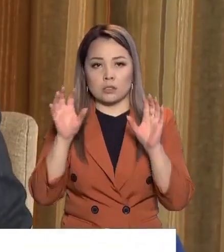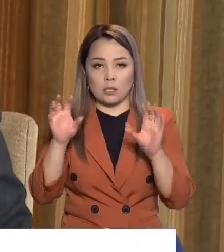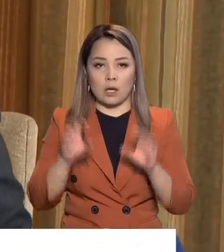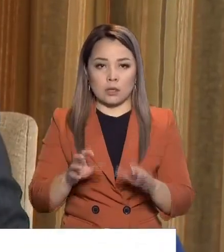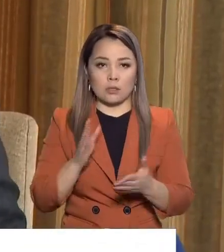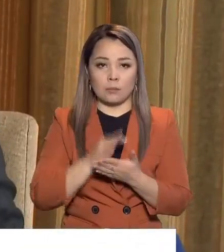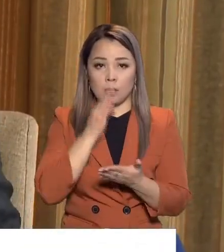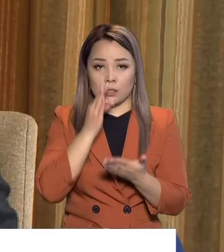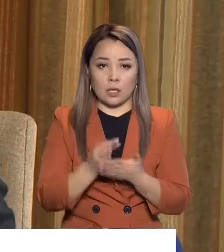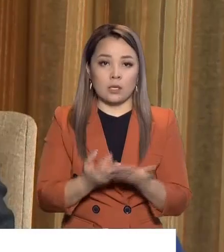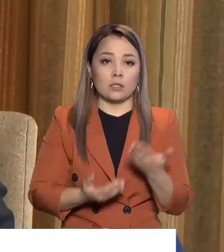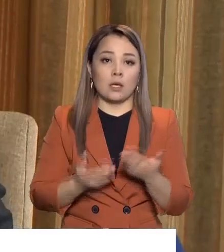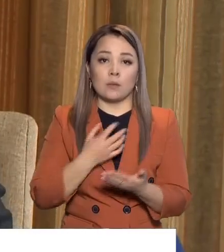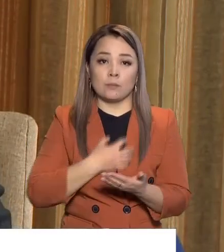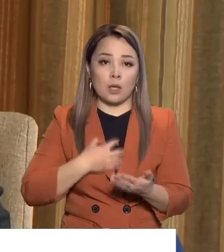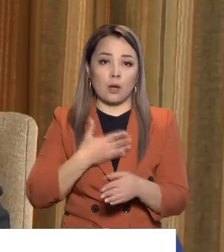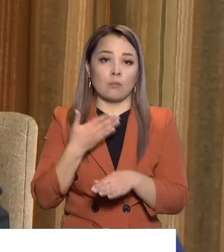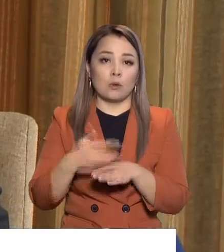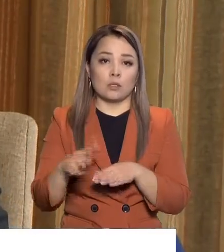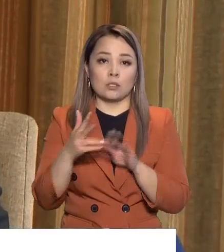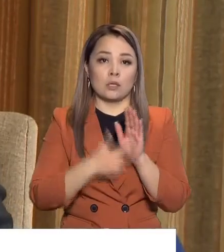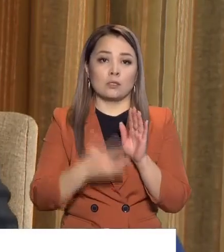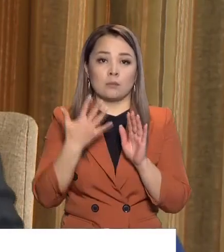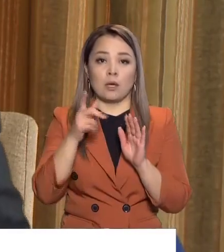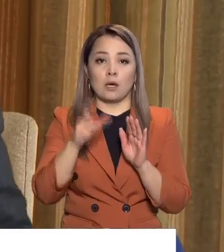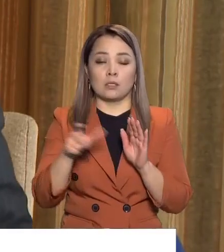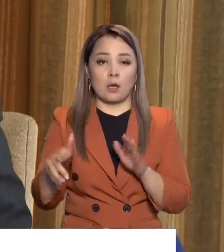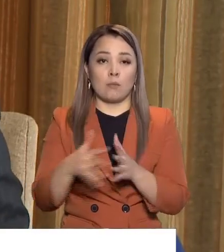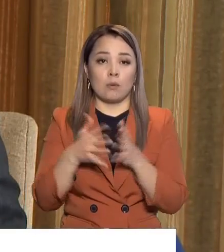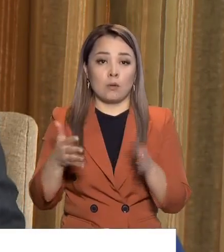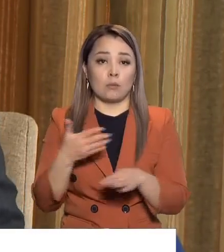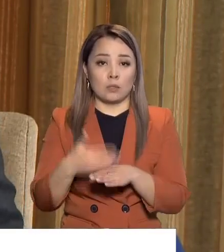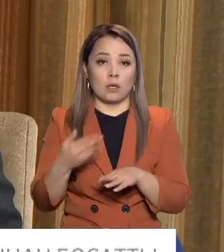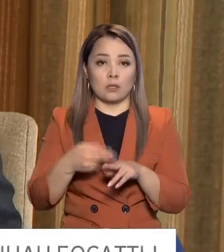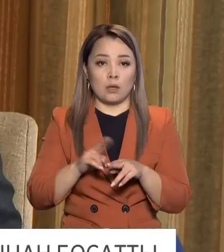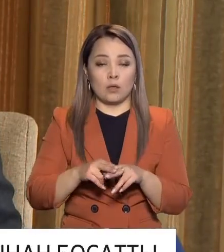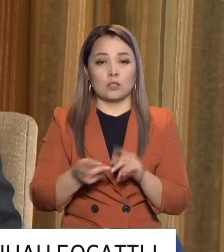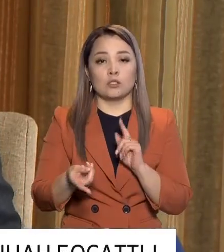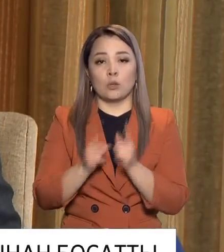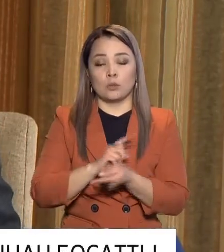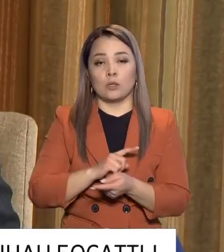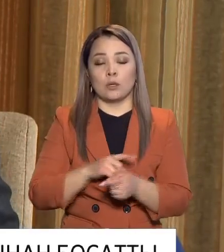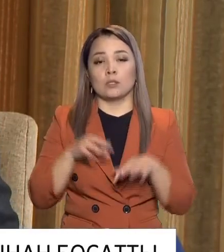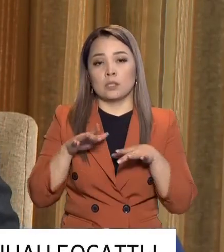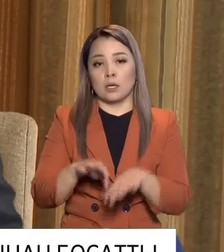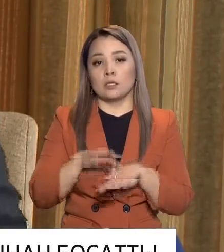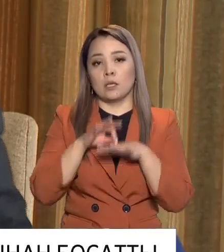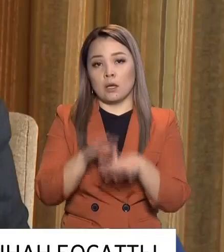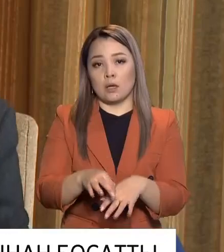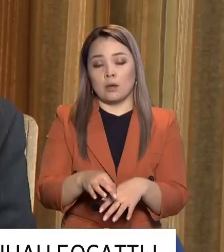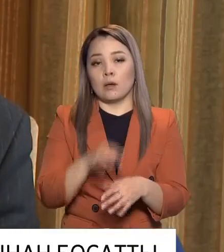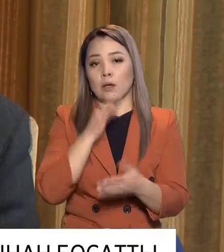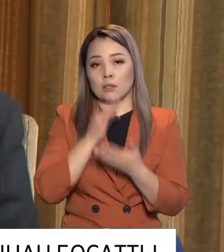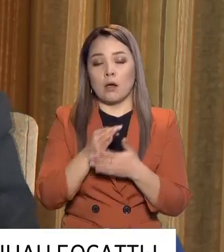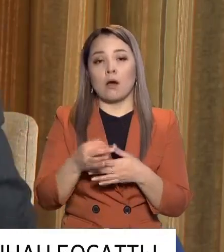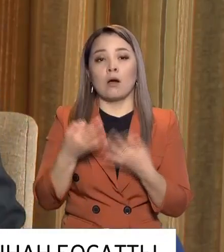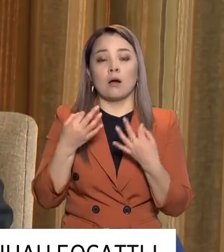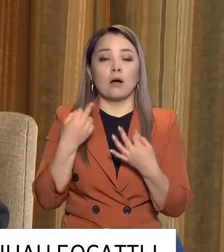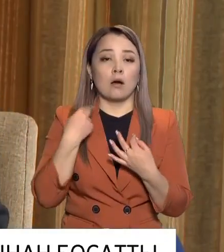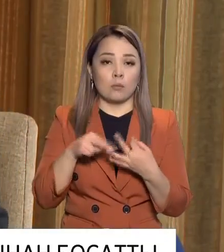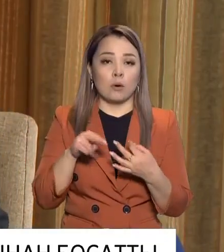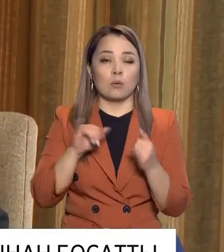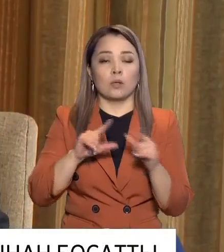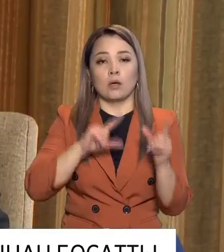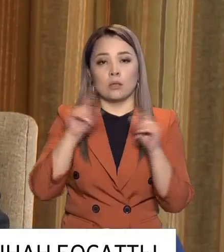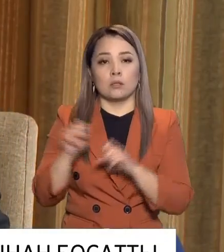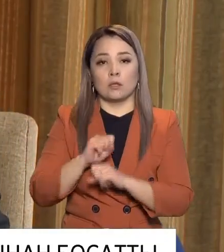Сондықтан да негізгі бөлігі 85 адам шыққан. Оларға бас шарасы өзгертілді. Яғни қамаудан ешқайда